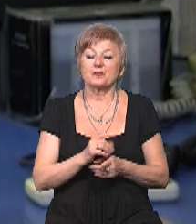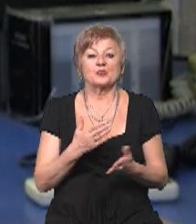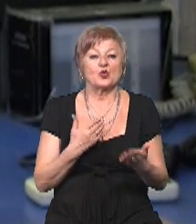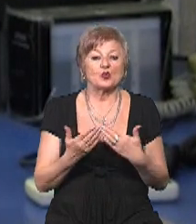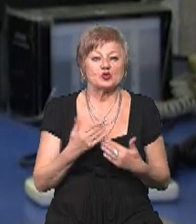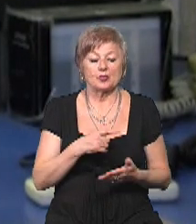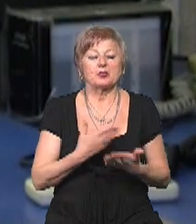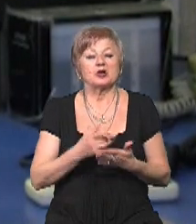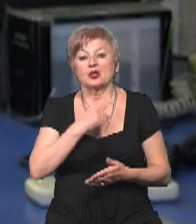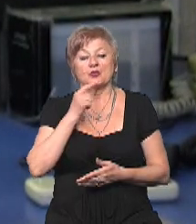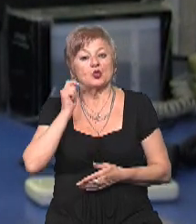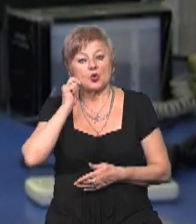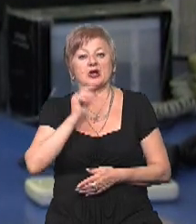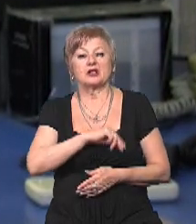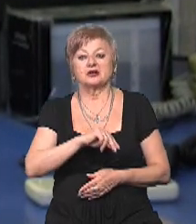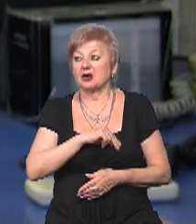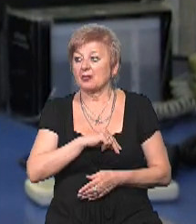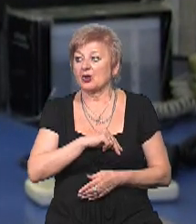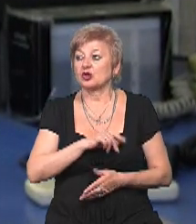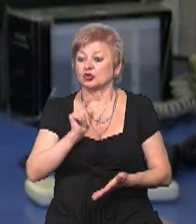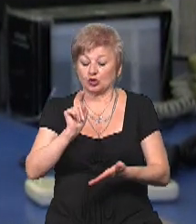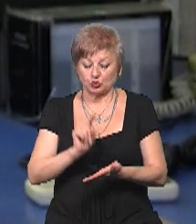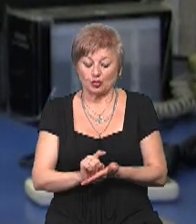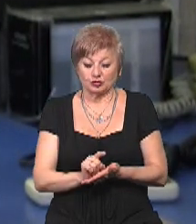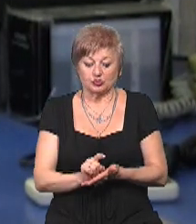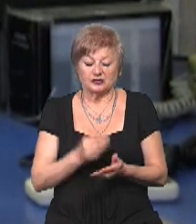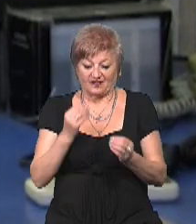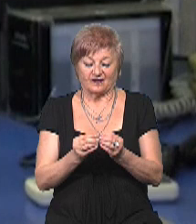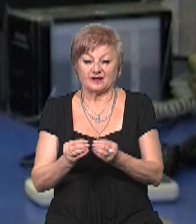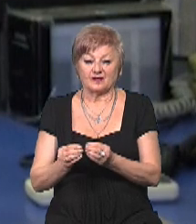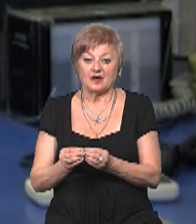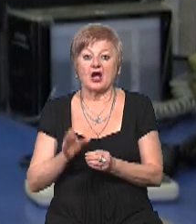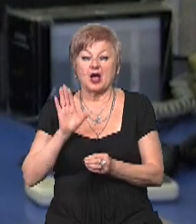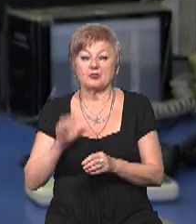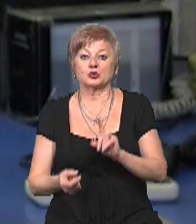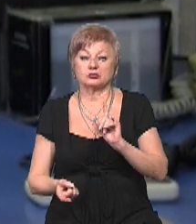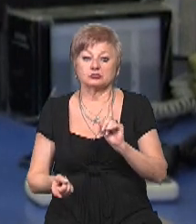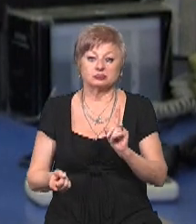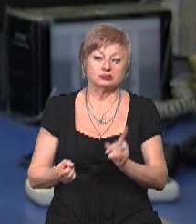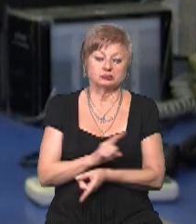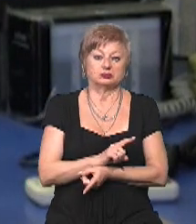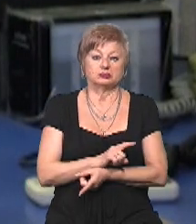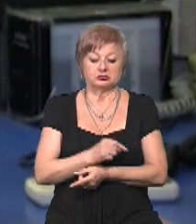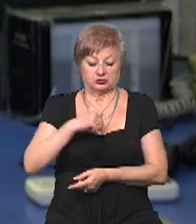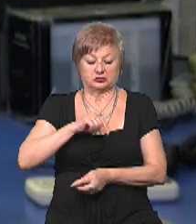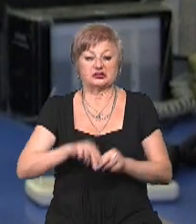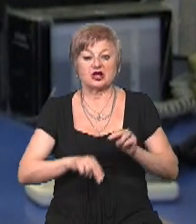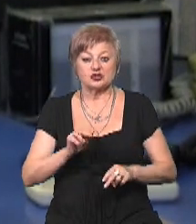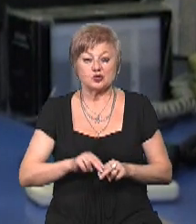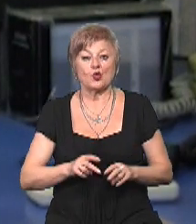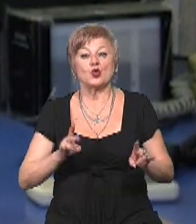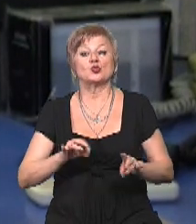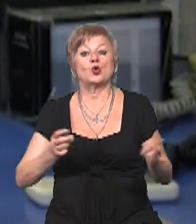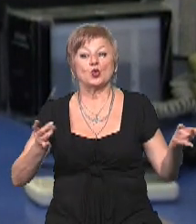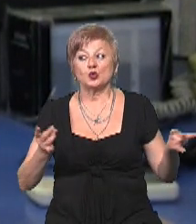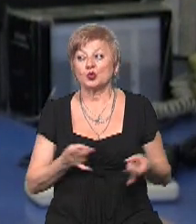років працював за традиційною системою, повинен був себе якось перенастроювати, але для цього у нас